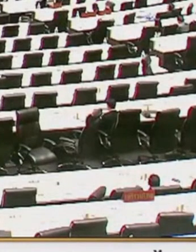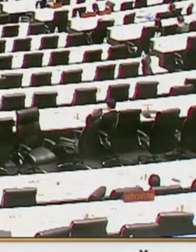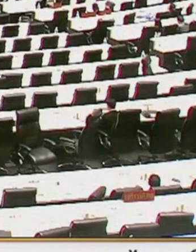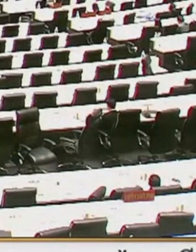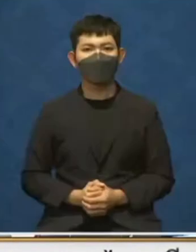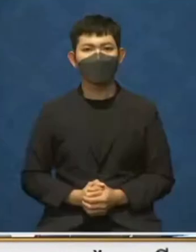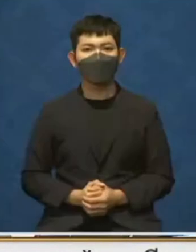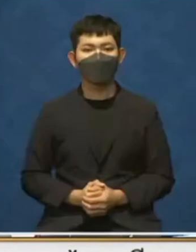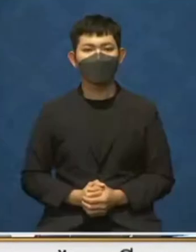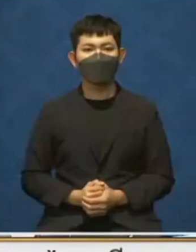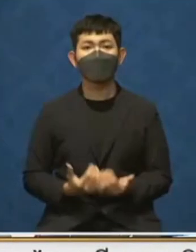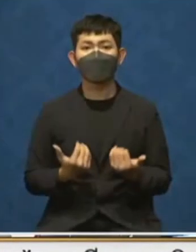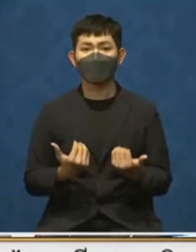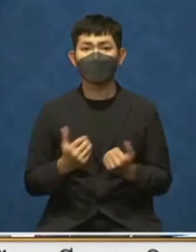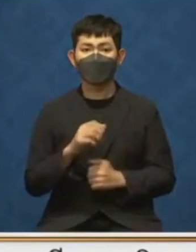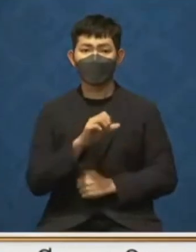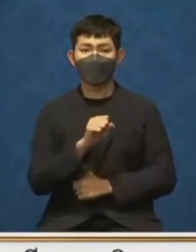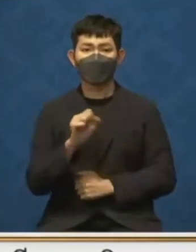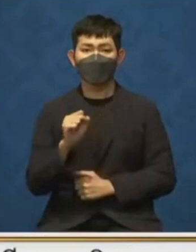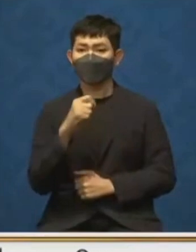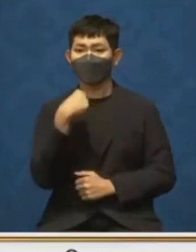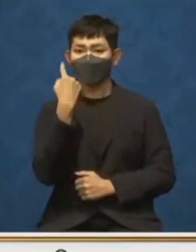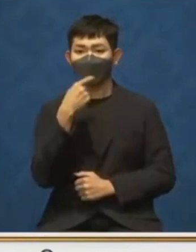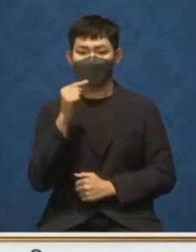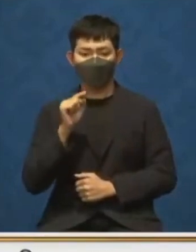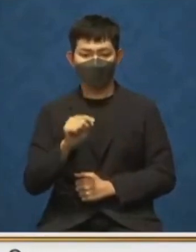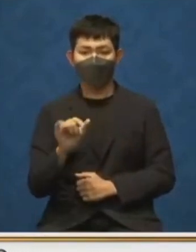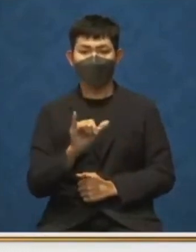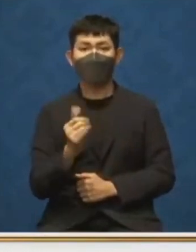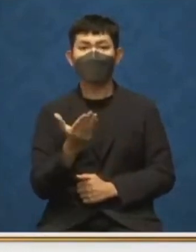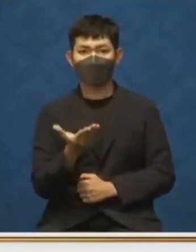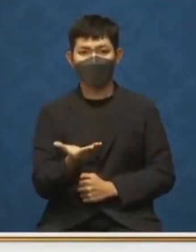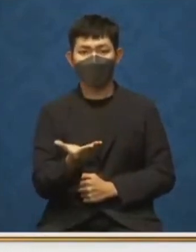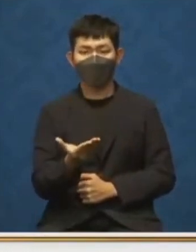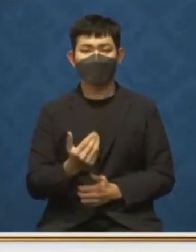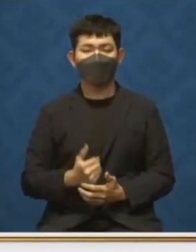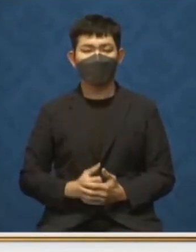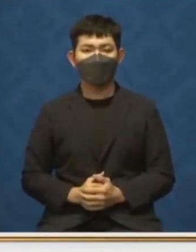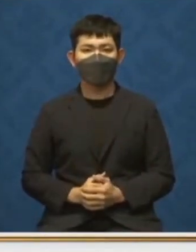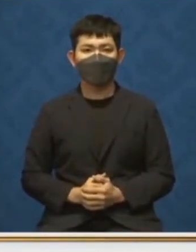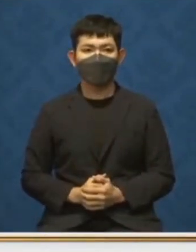มีท่านสมาชิกท่านใดที่ยังไม่ได้ใช้สิทธิ์ลงคะแนนก็เชิญครับ